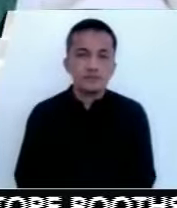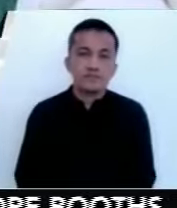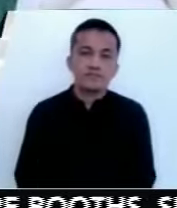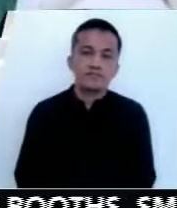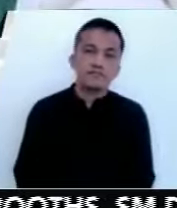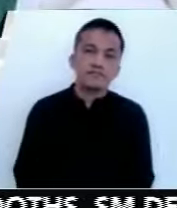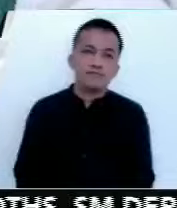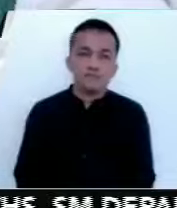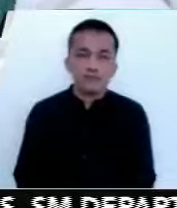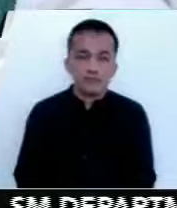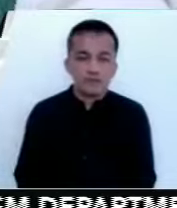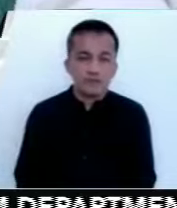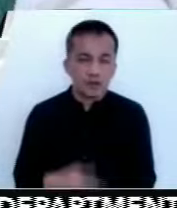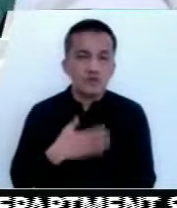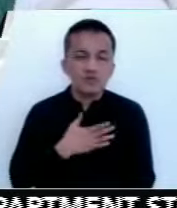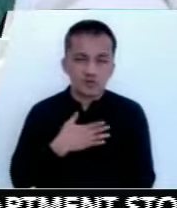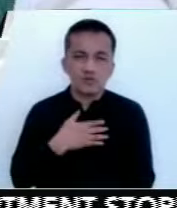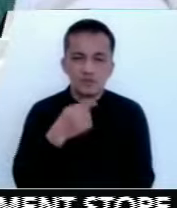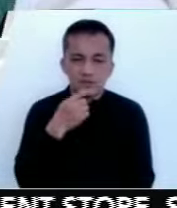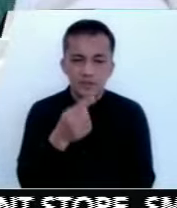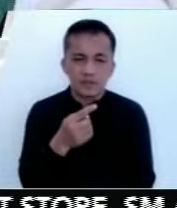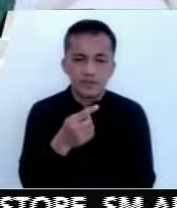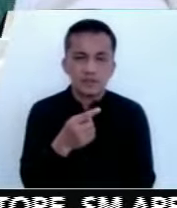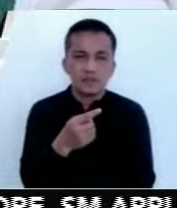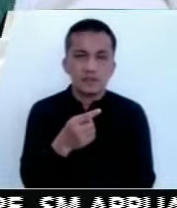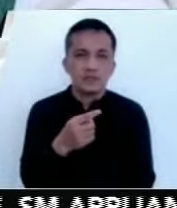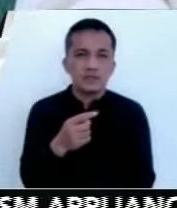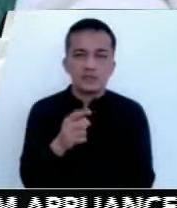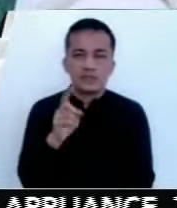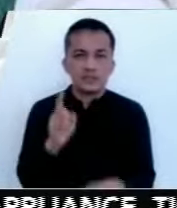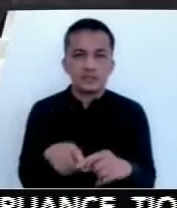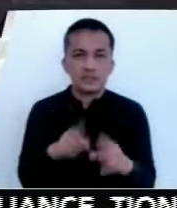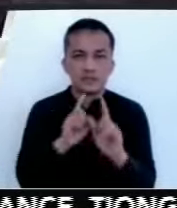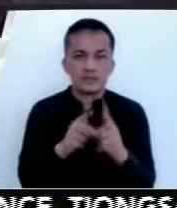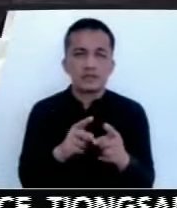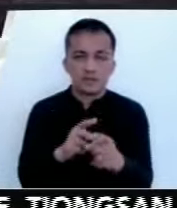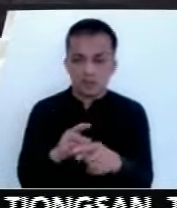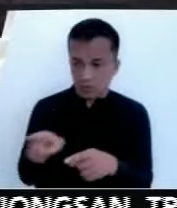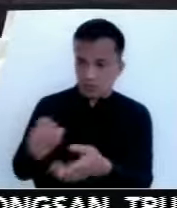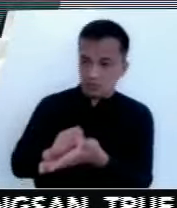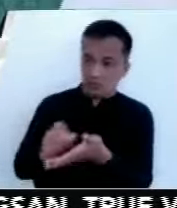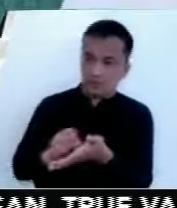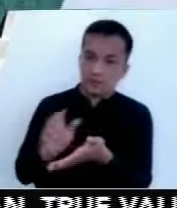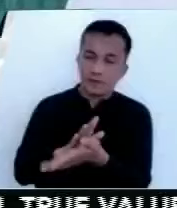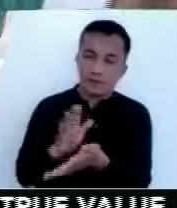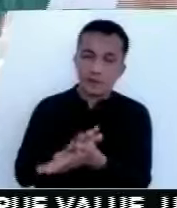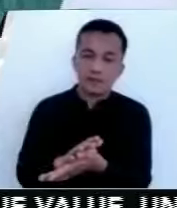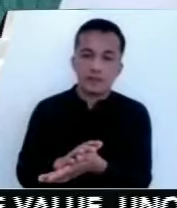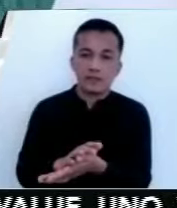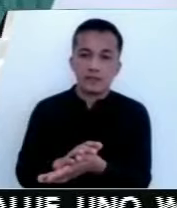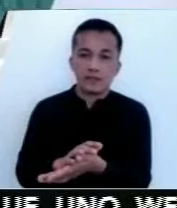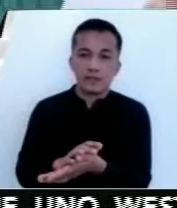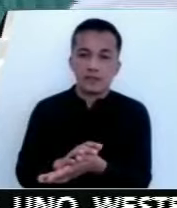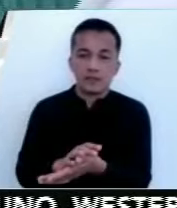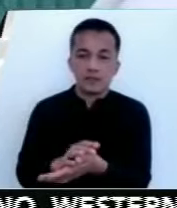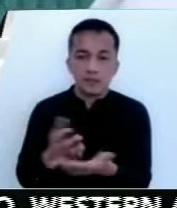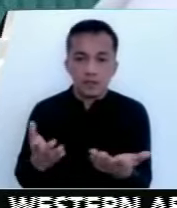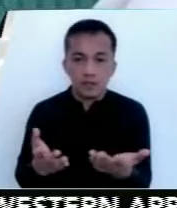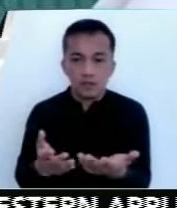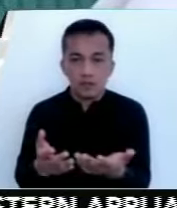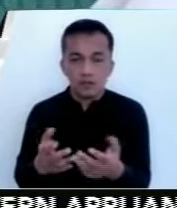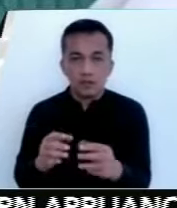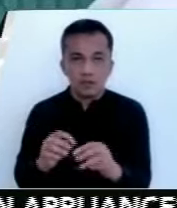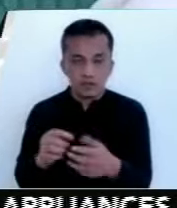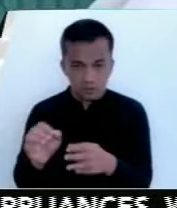gustong-gusto ko pong sabihin pero hindi ko po masabi po sa public poel Isulat mo sa papel Isulat mo sa papel kung Isusulat ko po Okay lang po ba